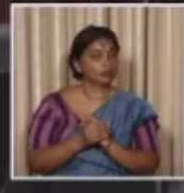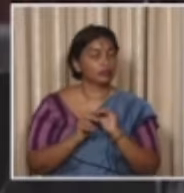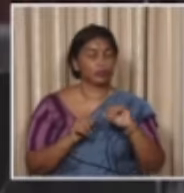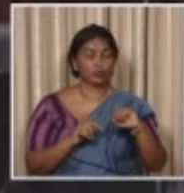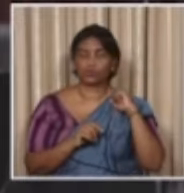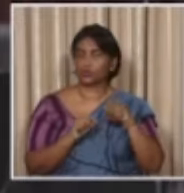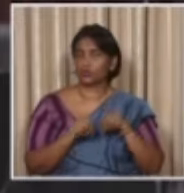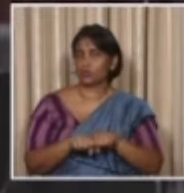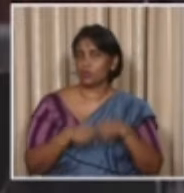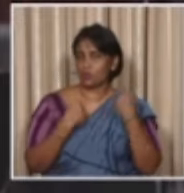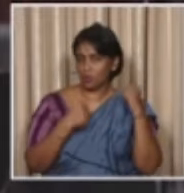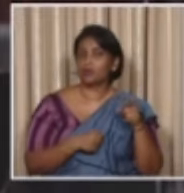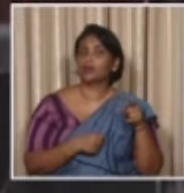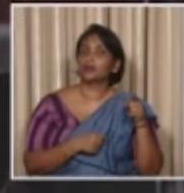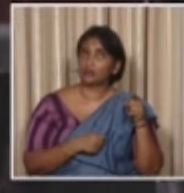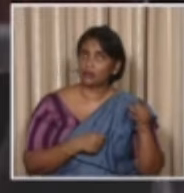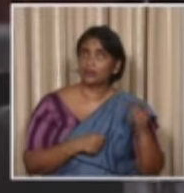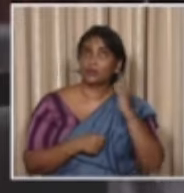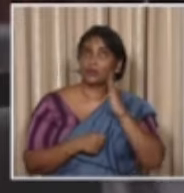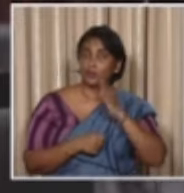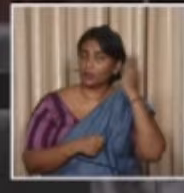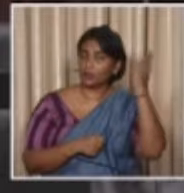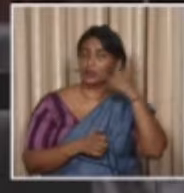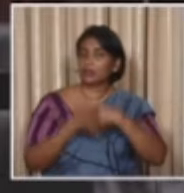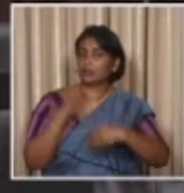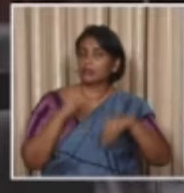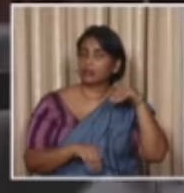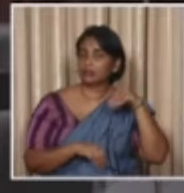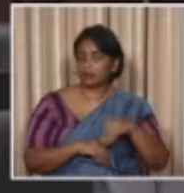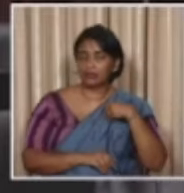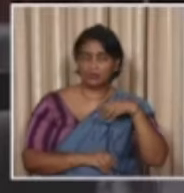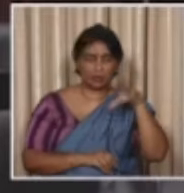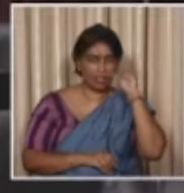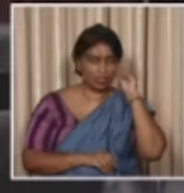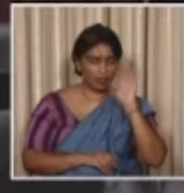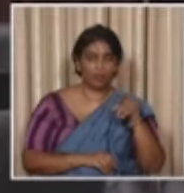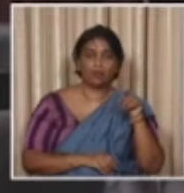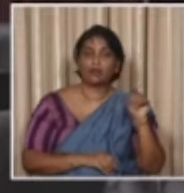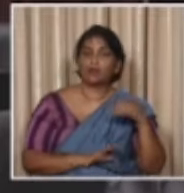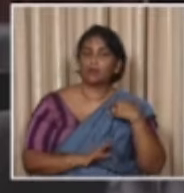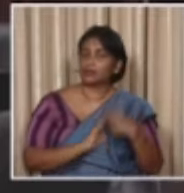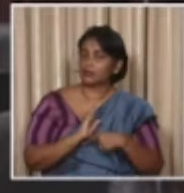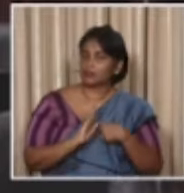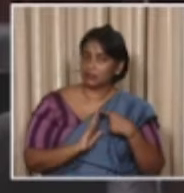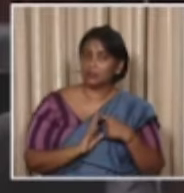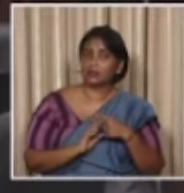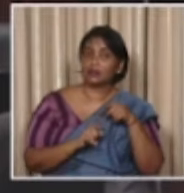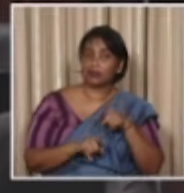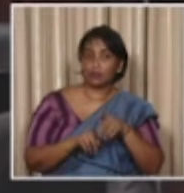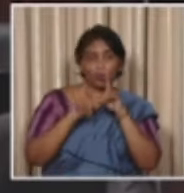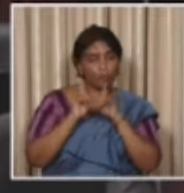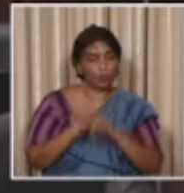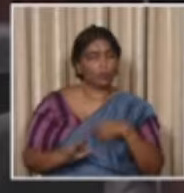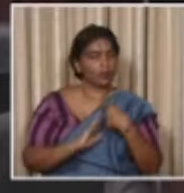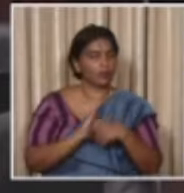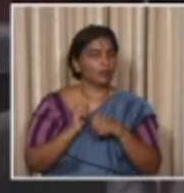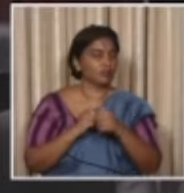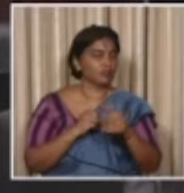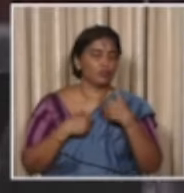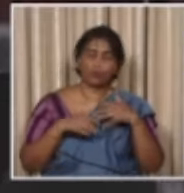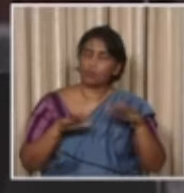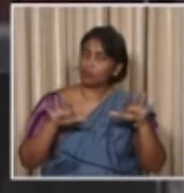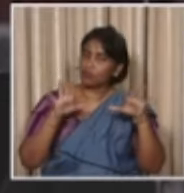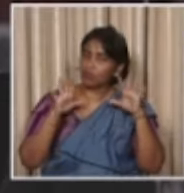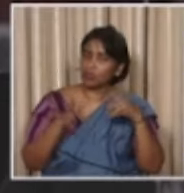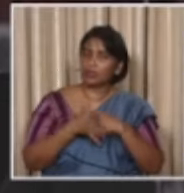කොඳුනාරටේ කැඩීමක් කියන එක ඒ රටවල දේශපාලකින්ට අවබෝධයක් තිබුණා. අපේ රටේ මේ ගානට මේ රට තිබීම පුදුම වෙන්න ඕනි.